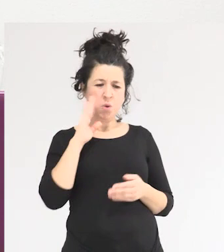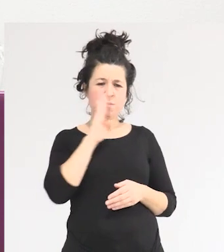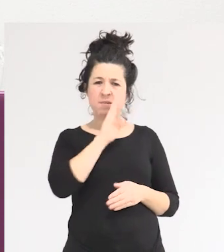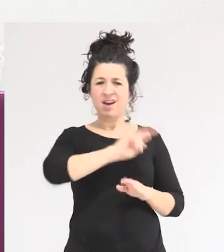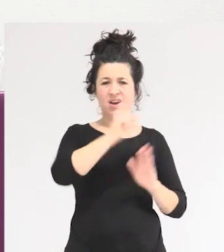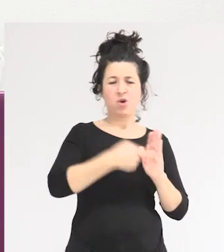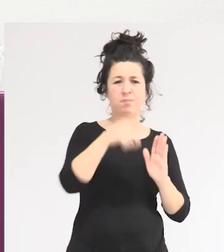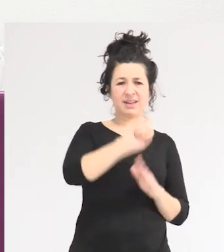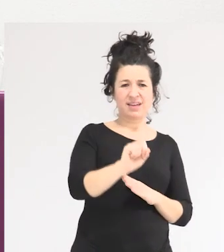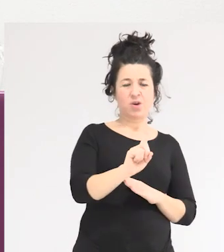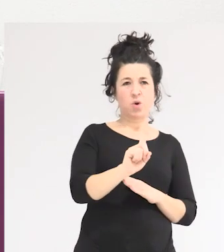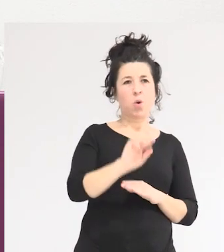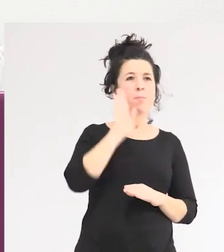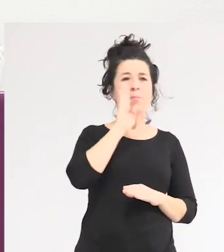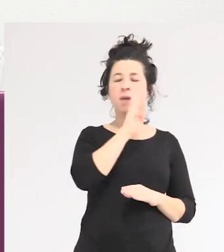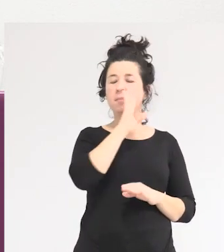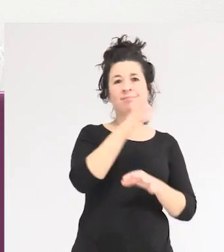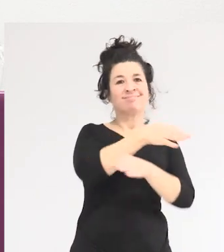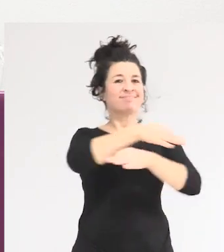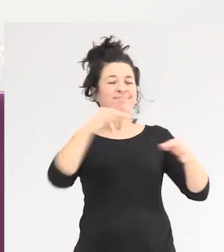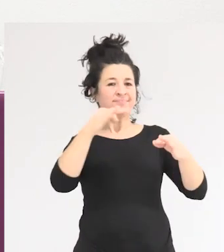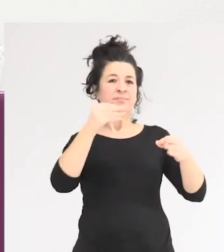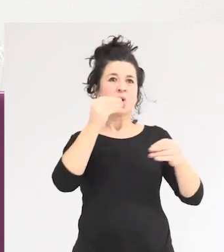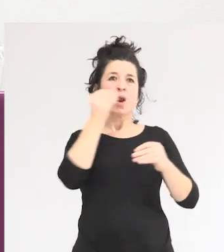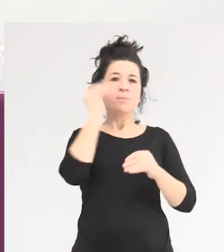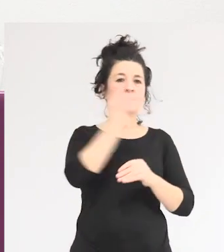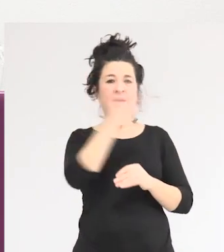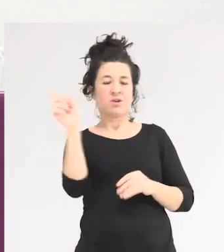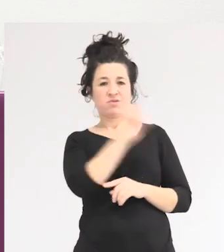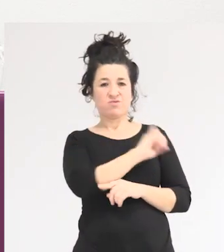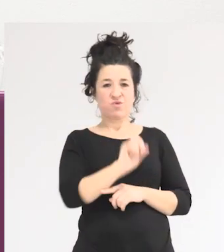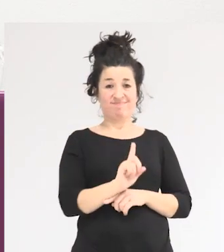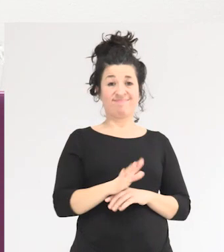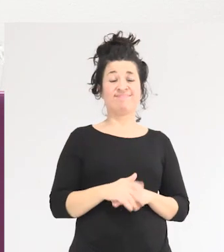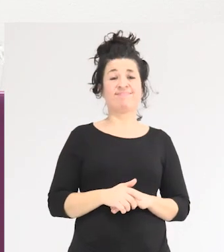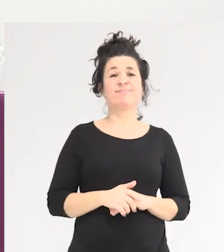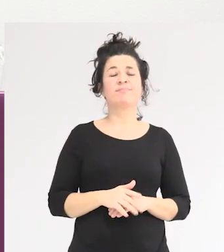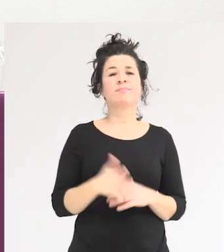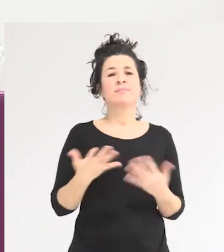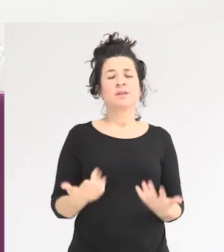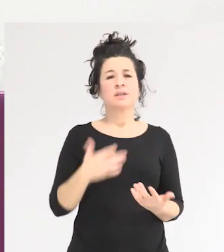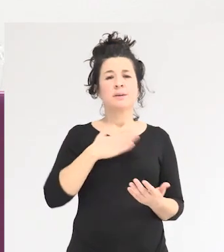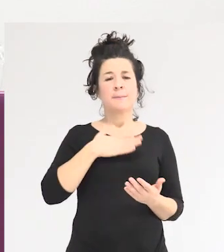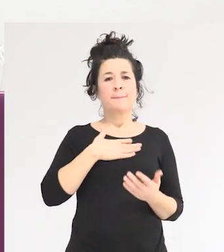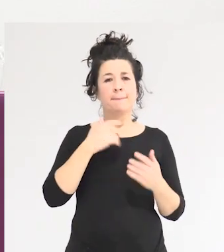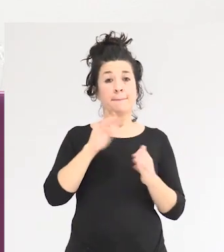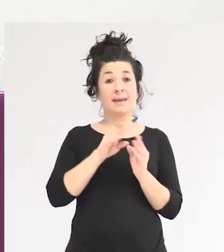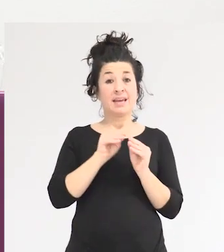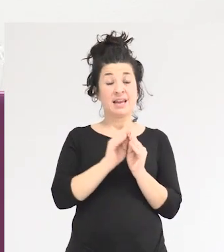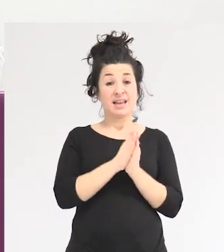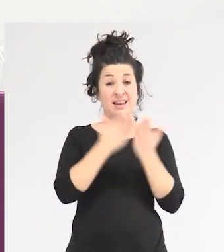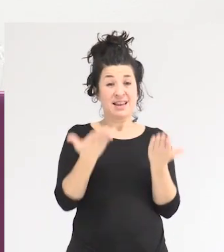ama ideiala, edo ama harik onena, bai? Eta nire liburuko protagonistak ere